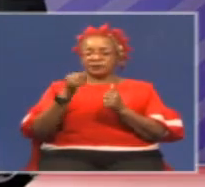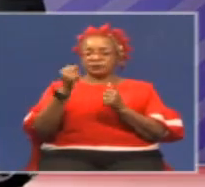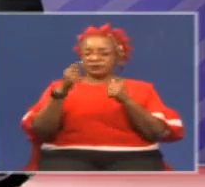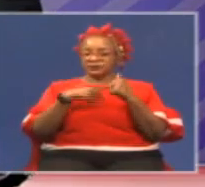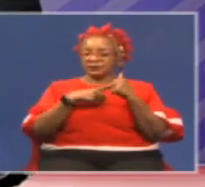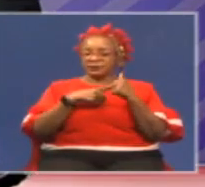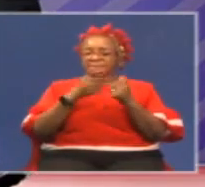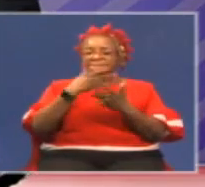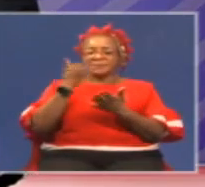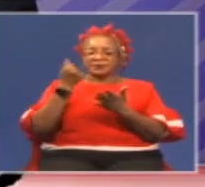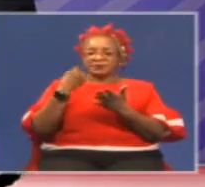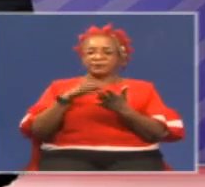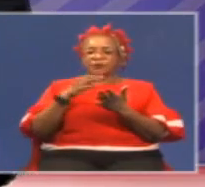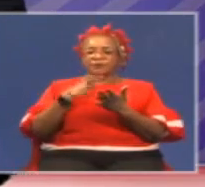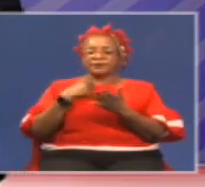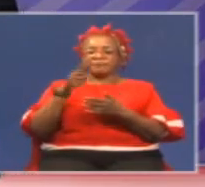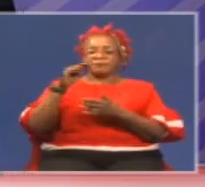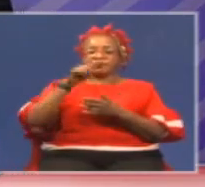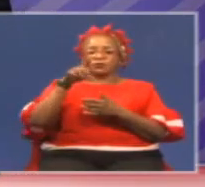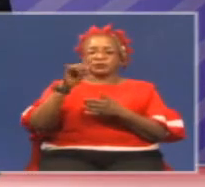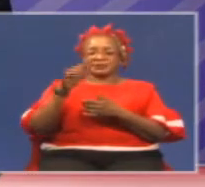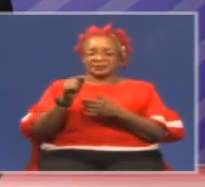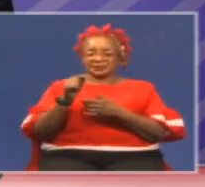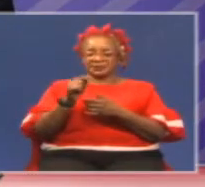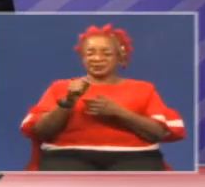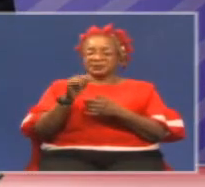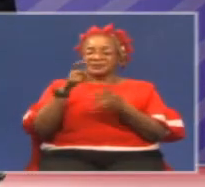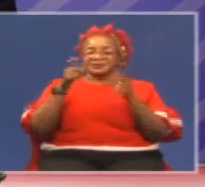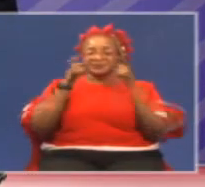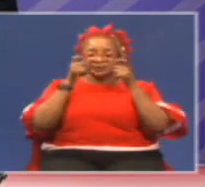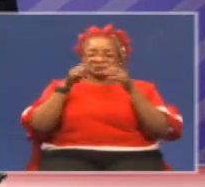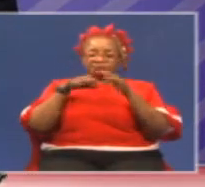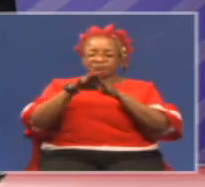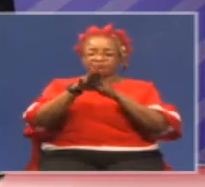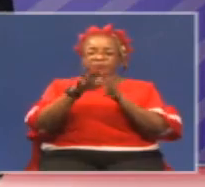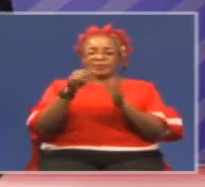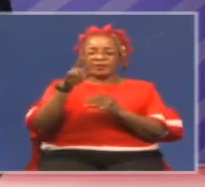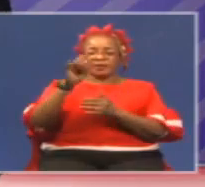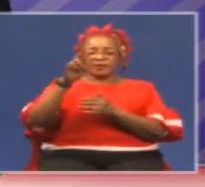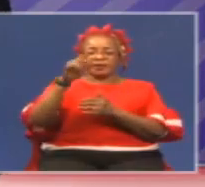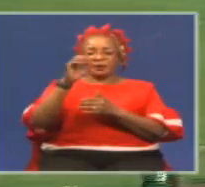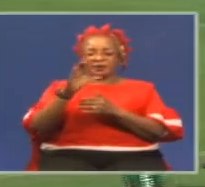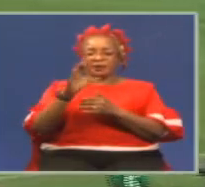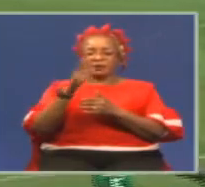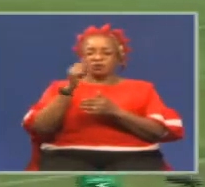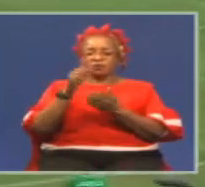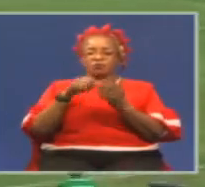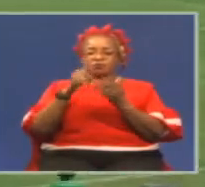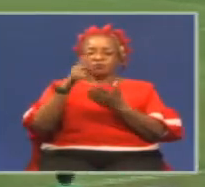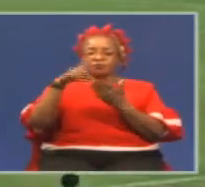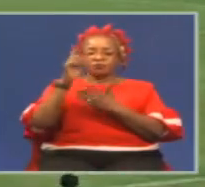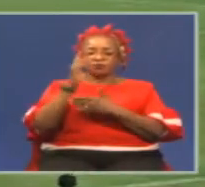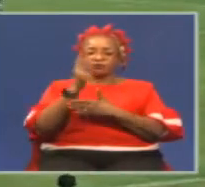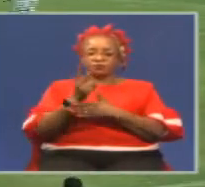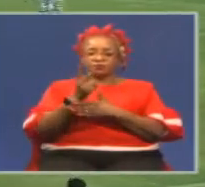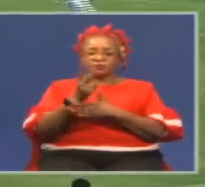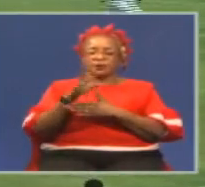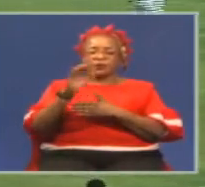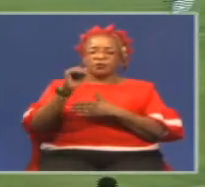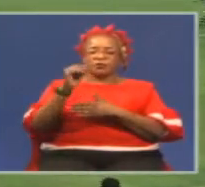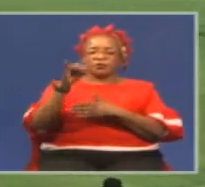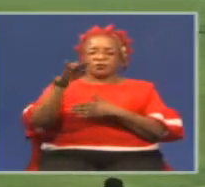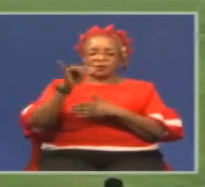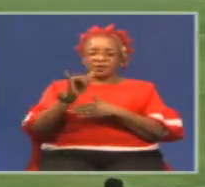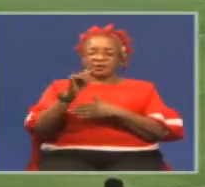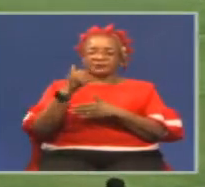bora ya kuwania taji la Mozart Bet. Mabao ya Tusker yalimiminwa kimiani na Eric Otieno aliyefunga mawili, Shafani Oyugi,